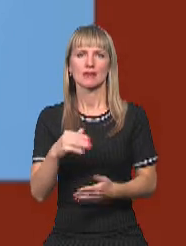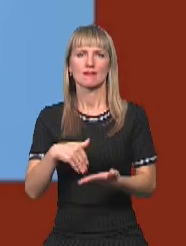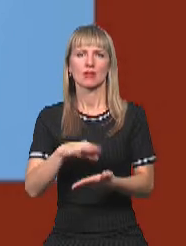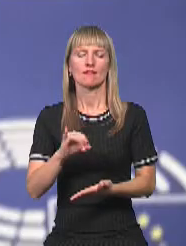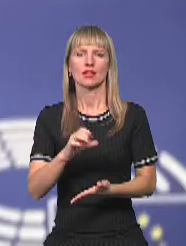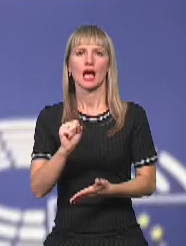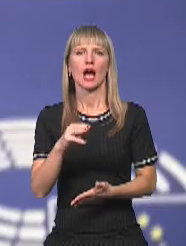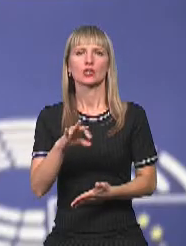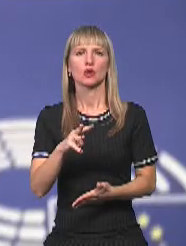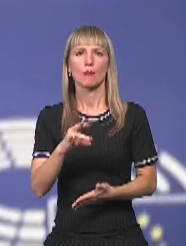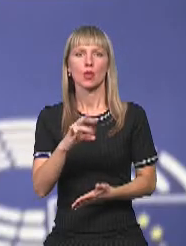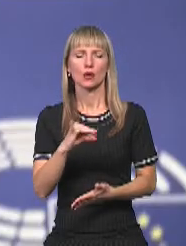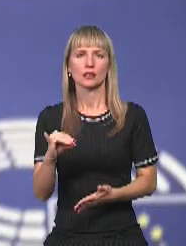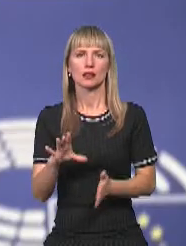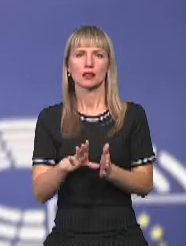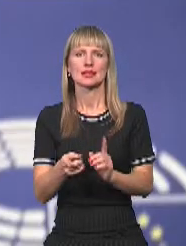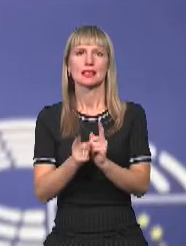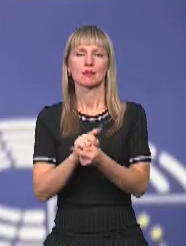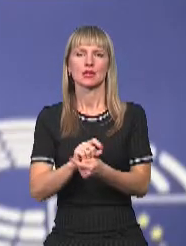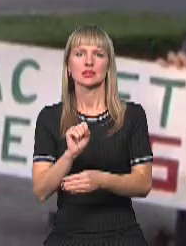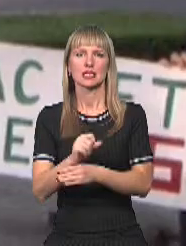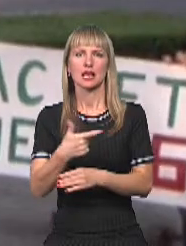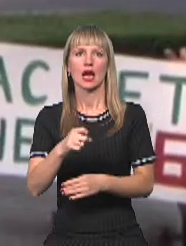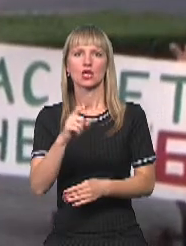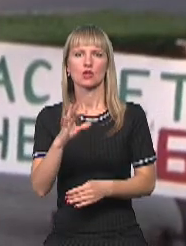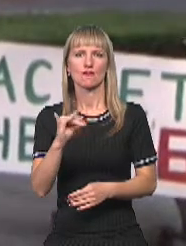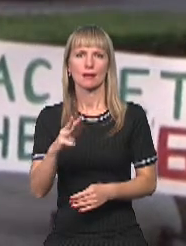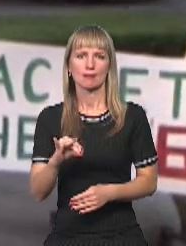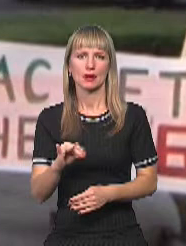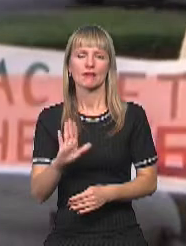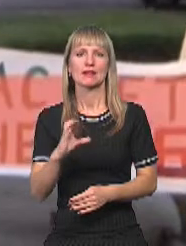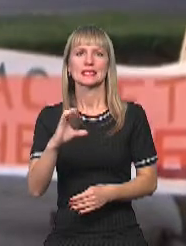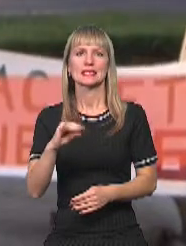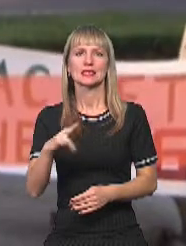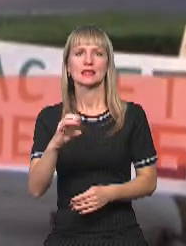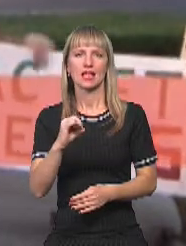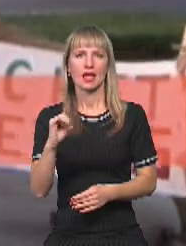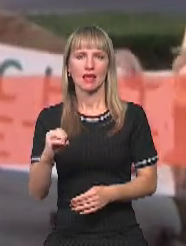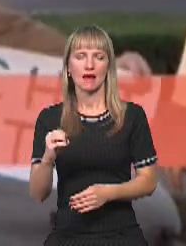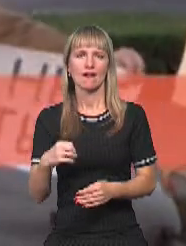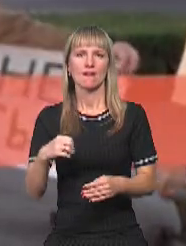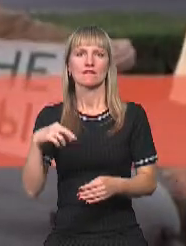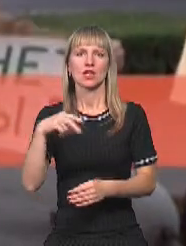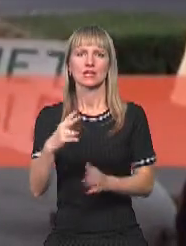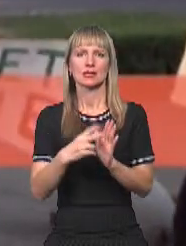атомної енергетики, замінивши ці станції газовими. В Сіднеї вийшло 800 тисяч людей на цей марш, тому що